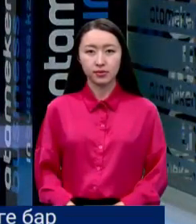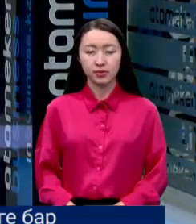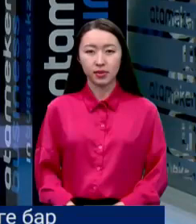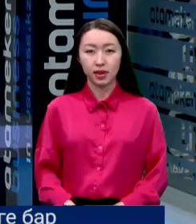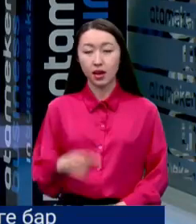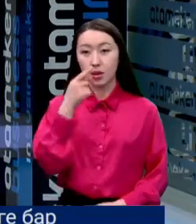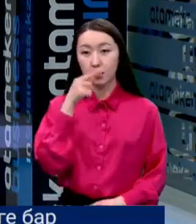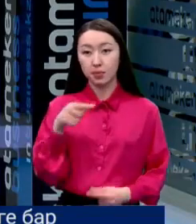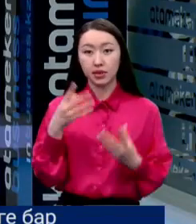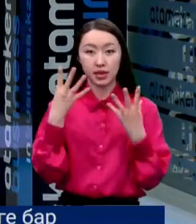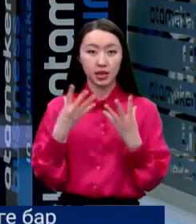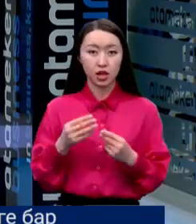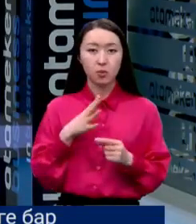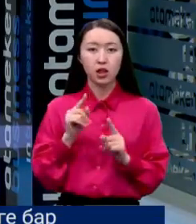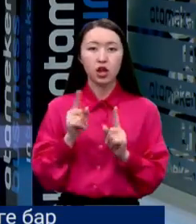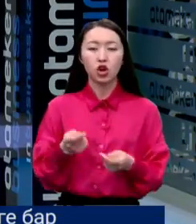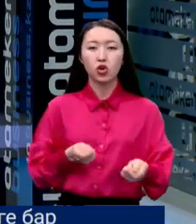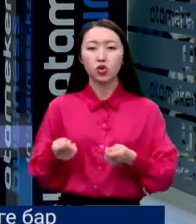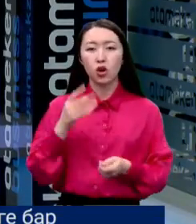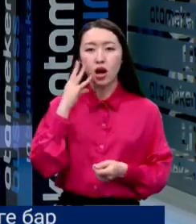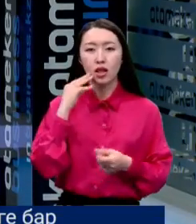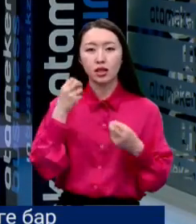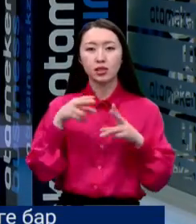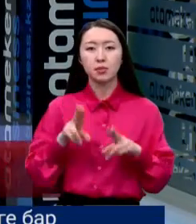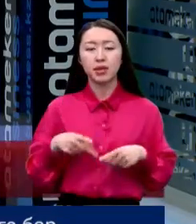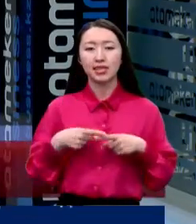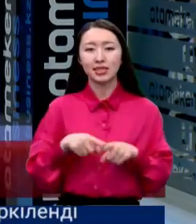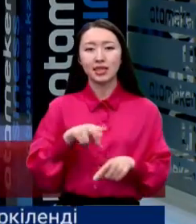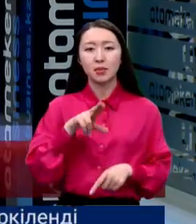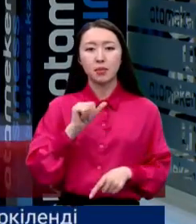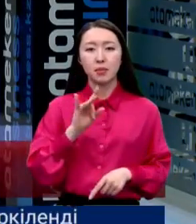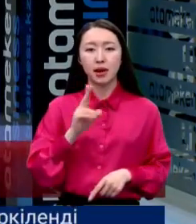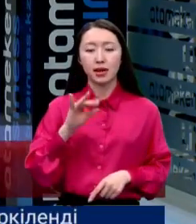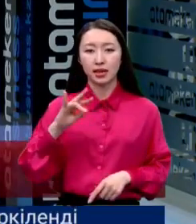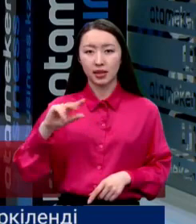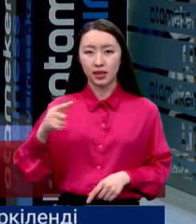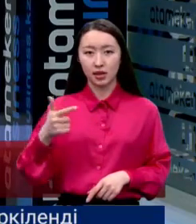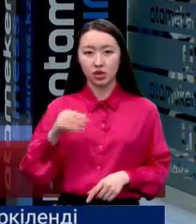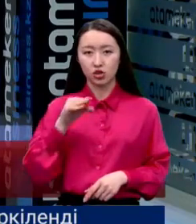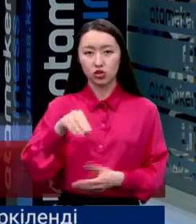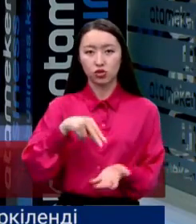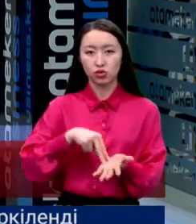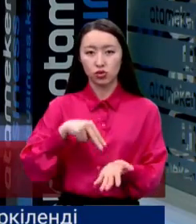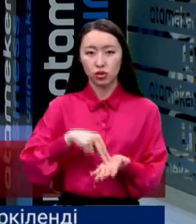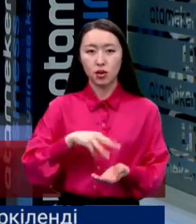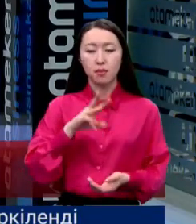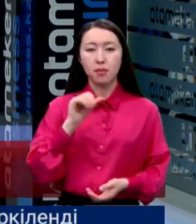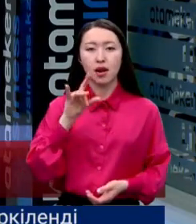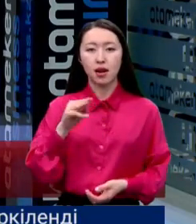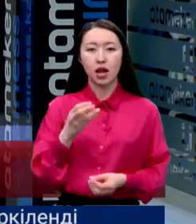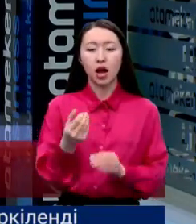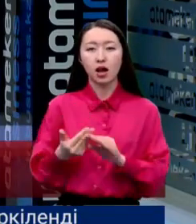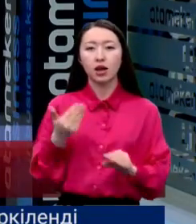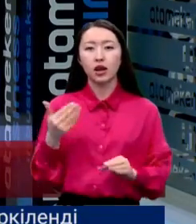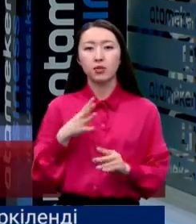Буквально на днях был арестован руководитель Алматы спецтехник паркинг Марат Принбеков, а ранее арестовали